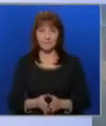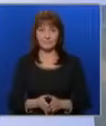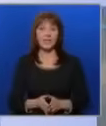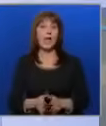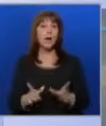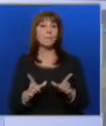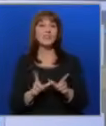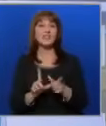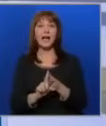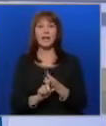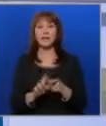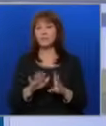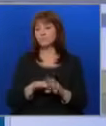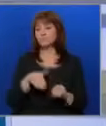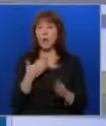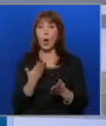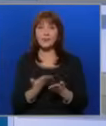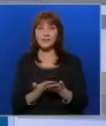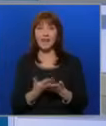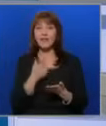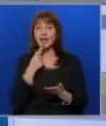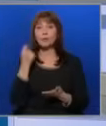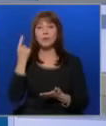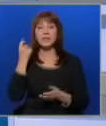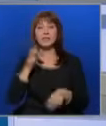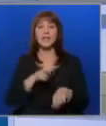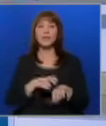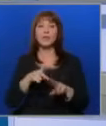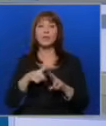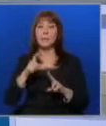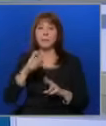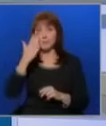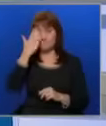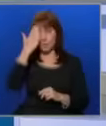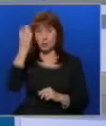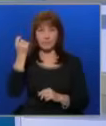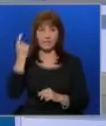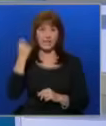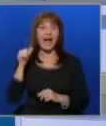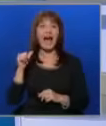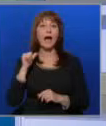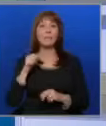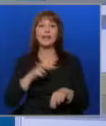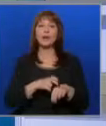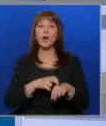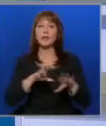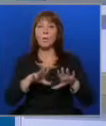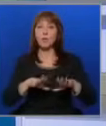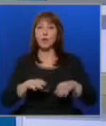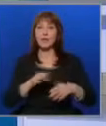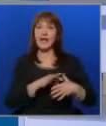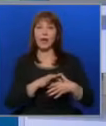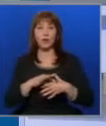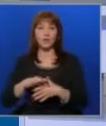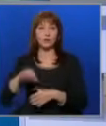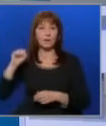Филипов. Мустафа Карадая подаде оставка като председател на ДПС. Почетният председател Ахмед Доган поема оперативното ръководство